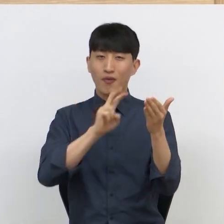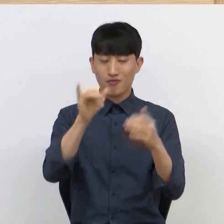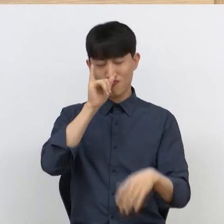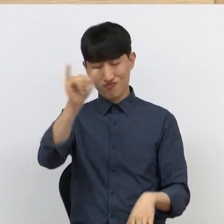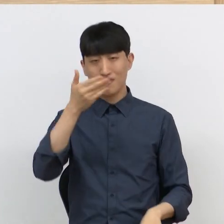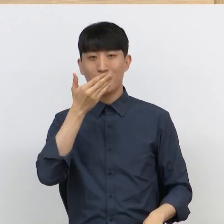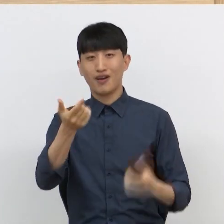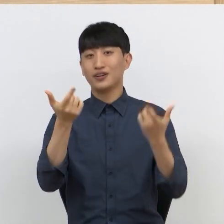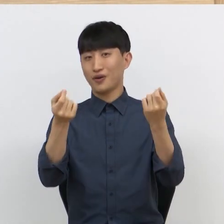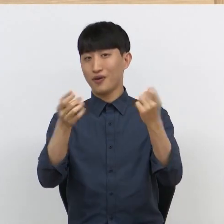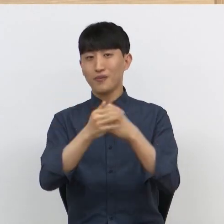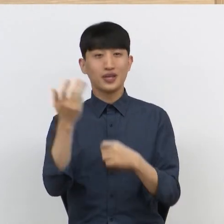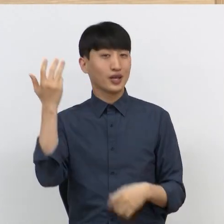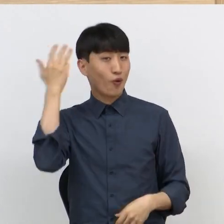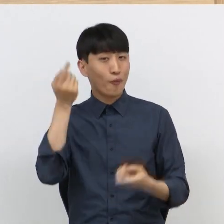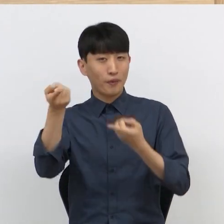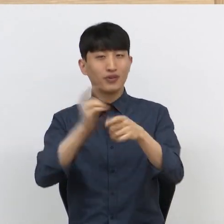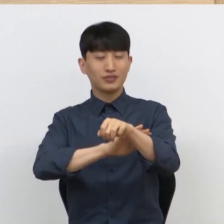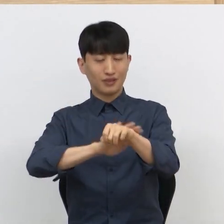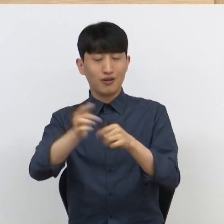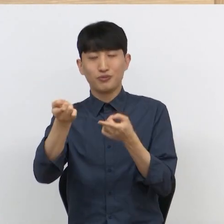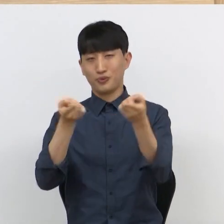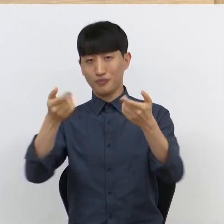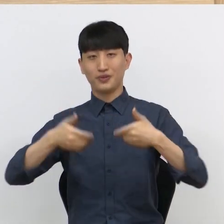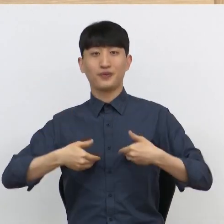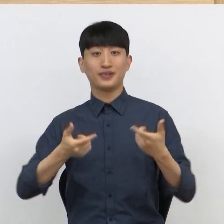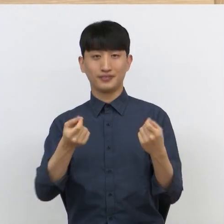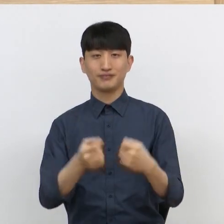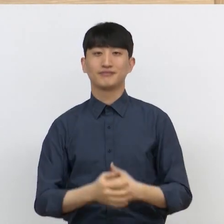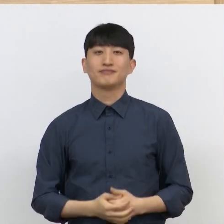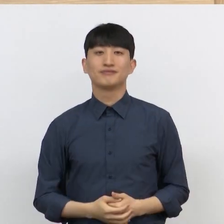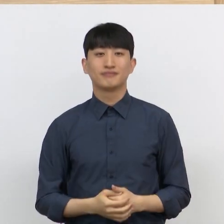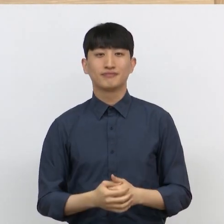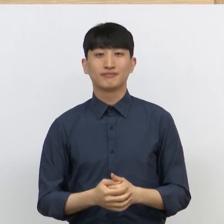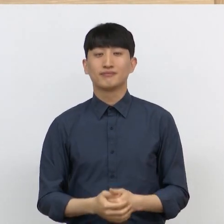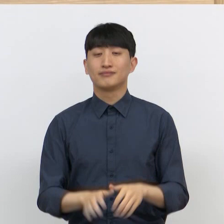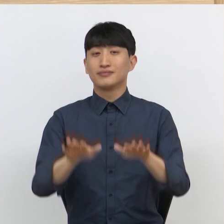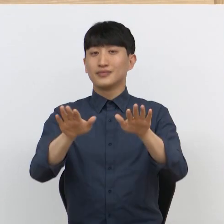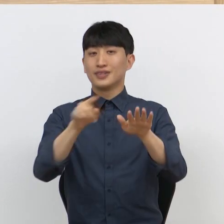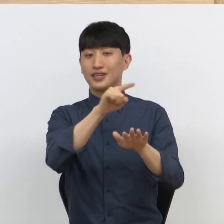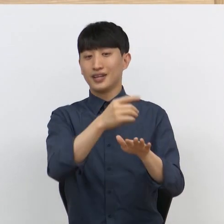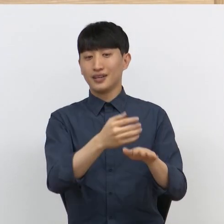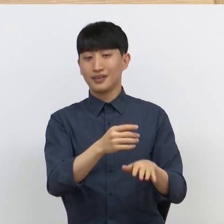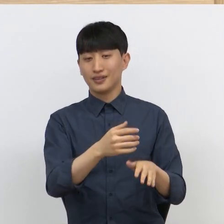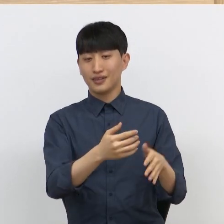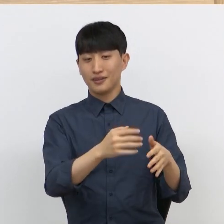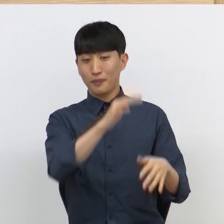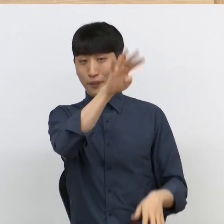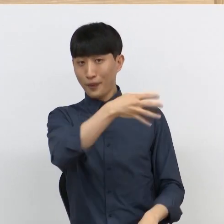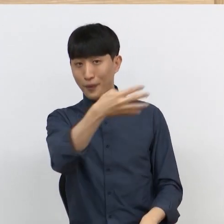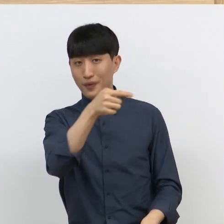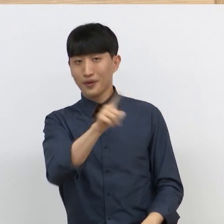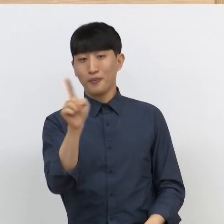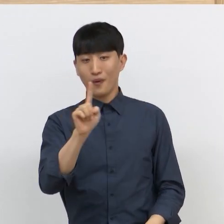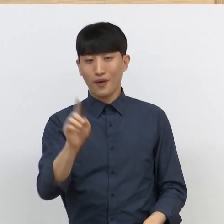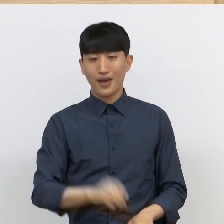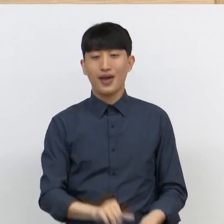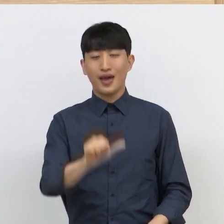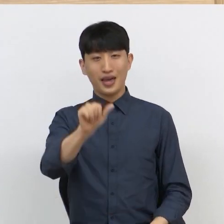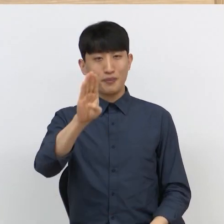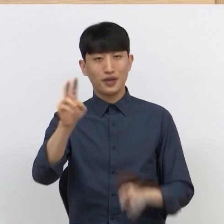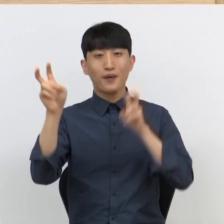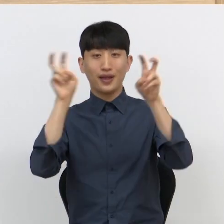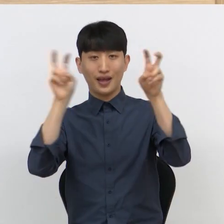되듯이 인공화학 매핑도 잘 할 수 있다고 생각을 합니다. 자, 지금 이 화면은 AB라고 하는 회사의